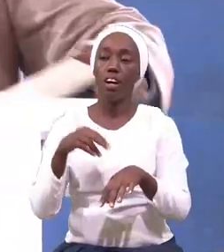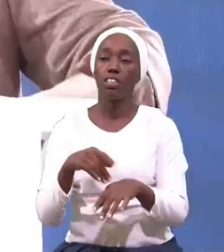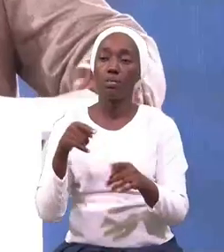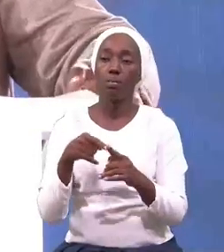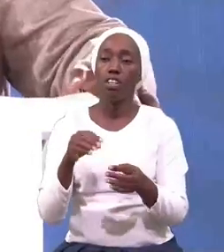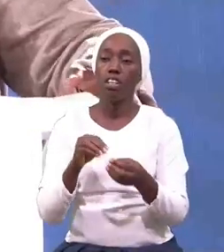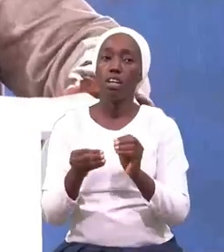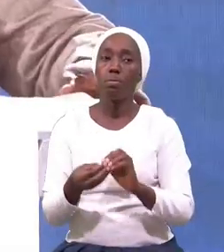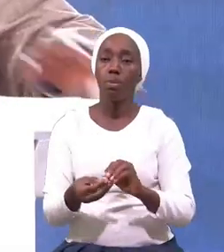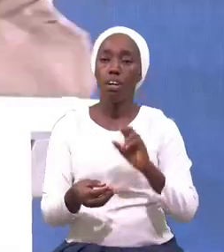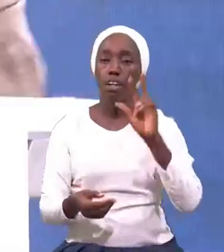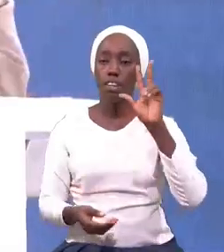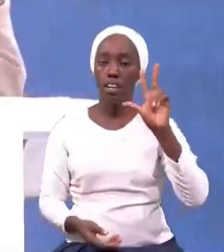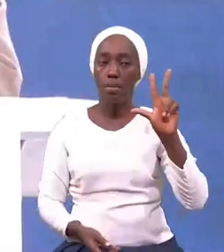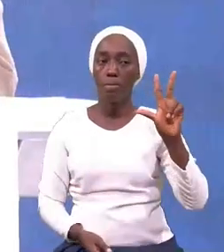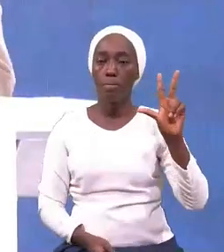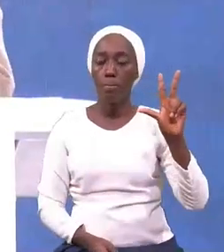Troisième point maintenant.